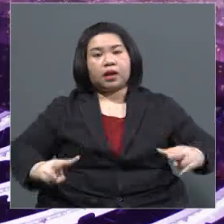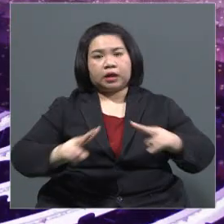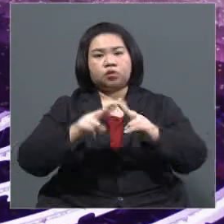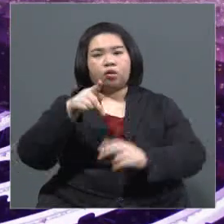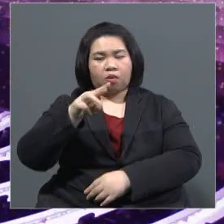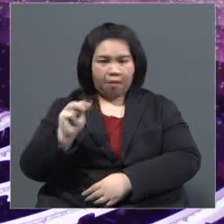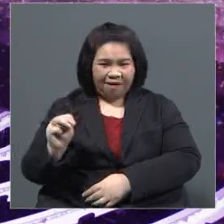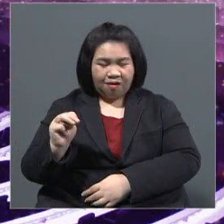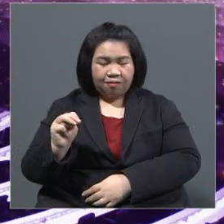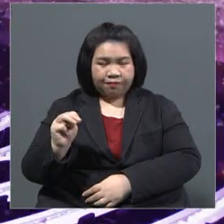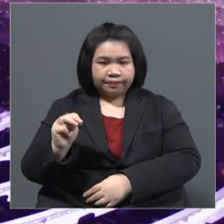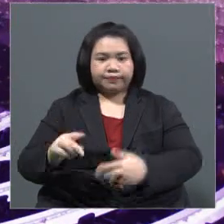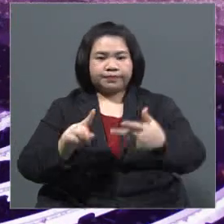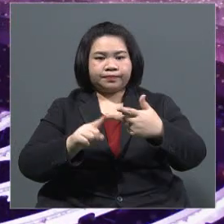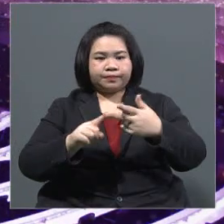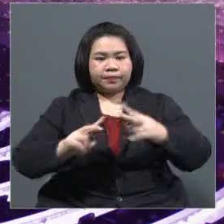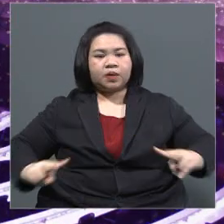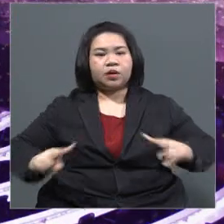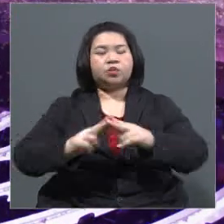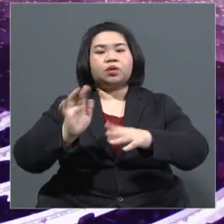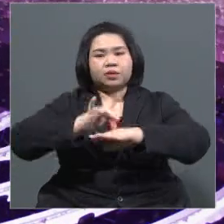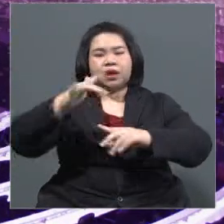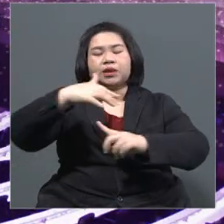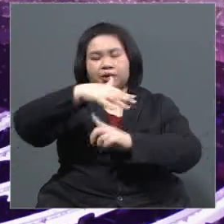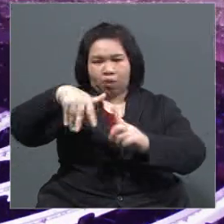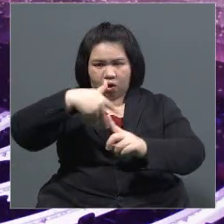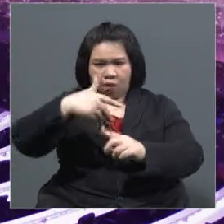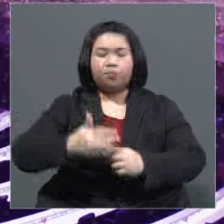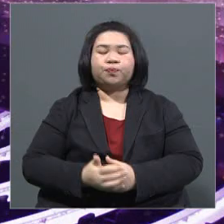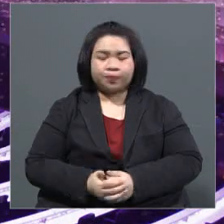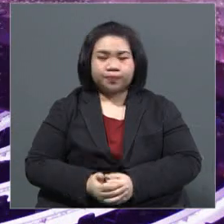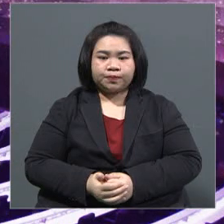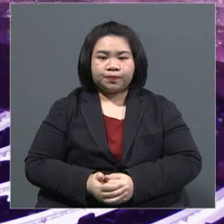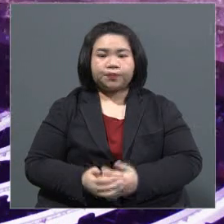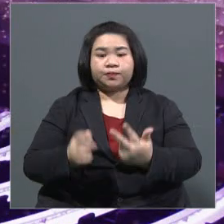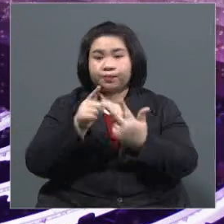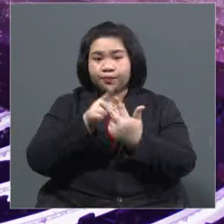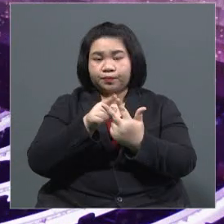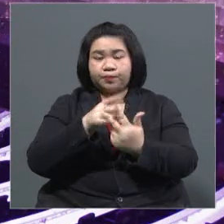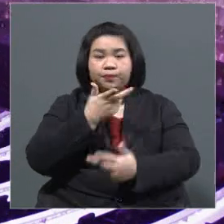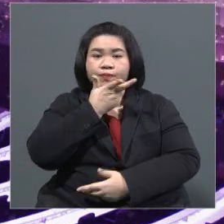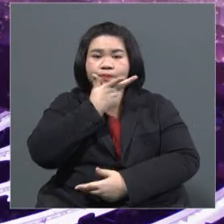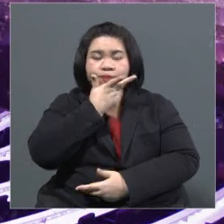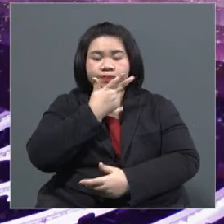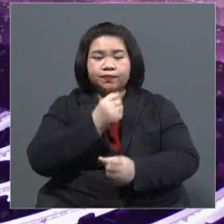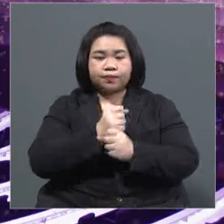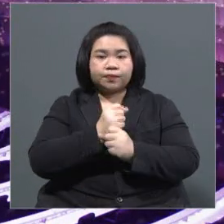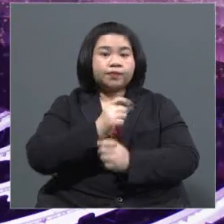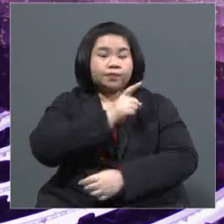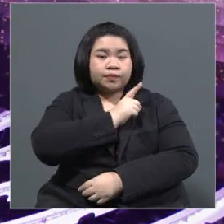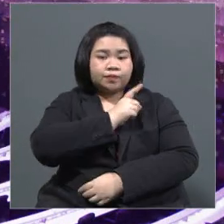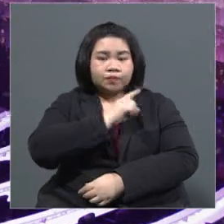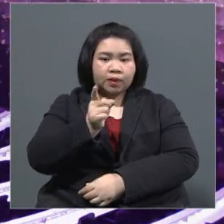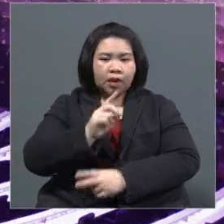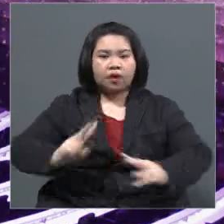พัฒนาสังคมและความมั่นคงของมนุษย์และกระทรวงทรัพยากรธรรมชาติและสิ่งแวดล้อมค่ะขณะที่นายอนุทินชาญวีรกูลจะกำกับดูแล